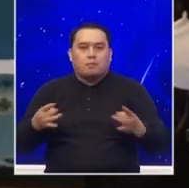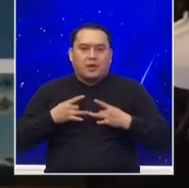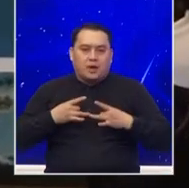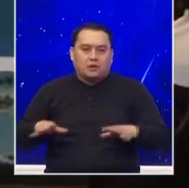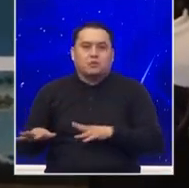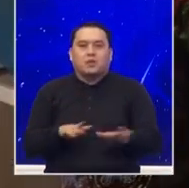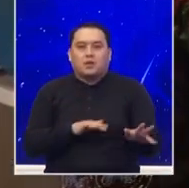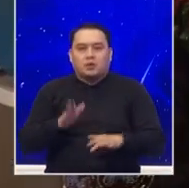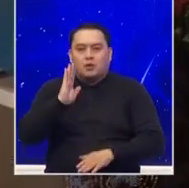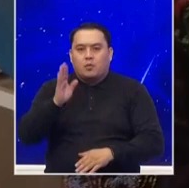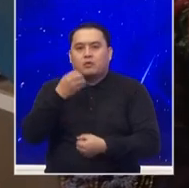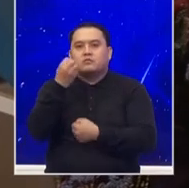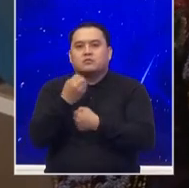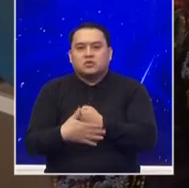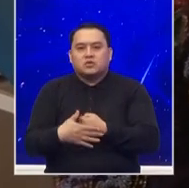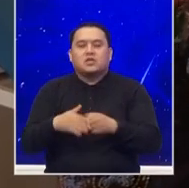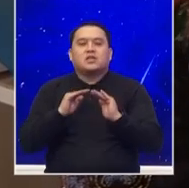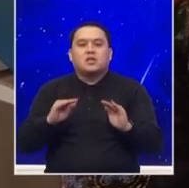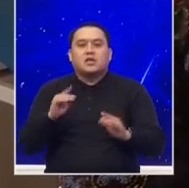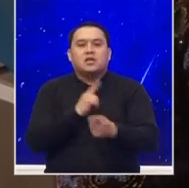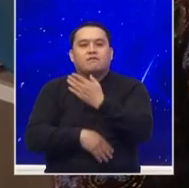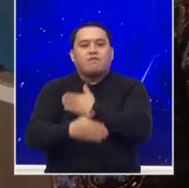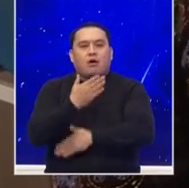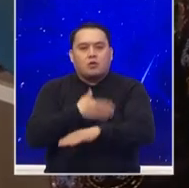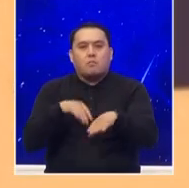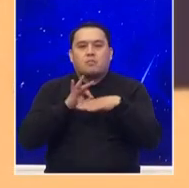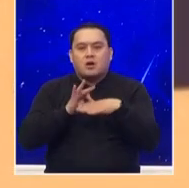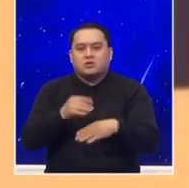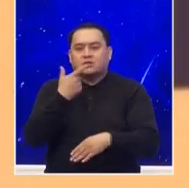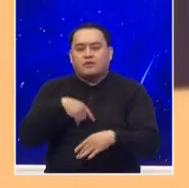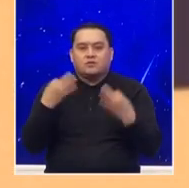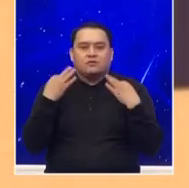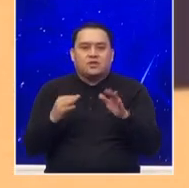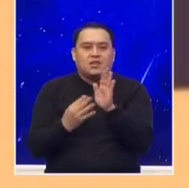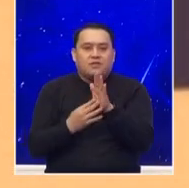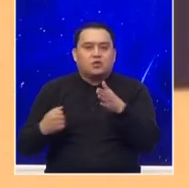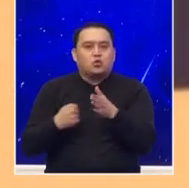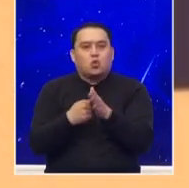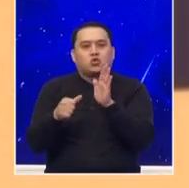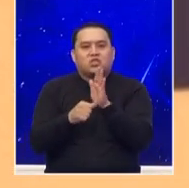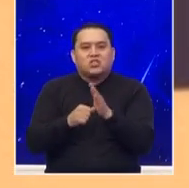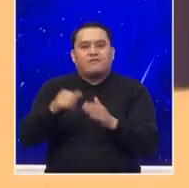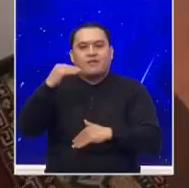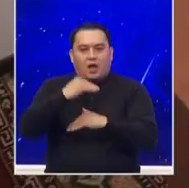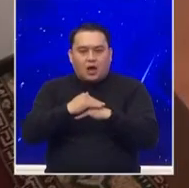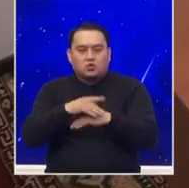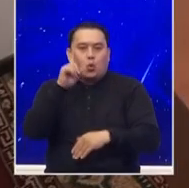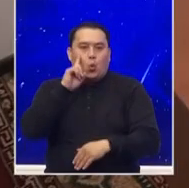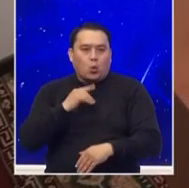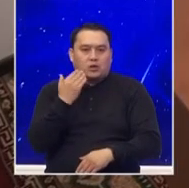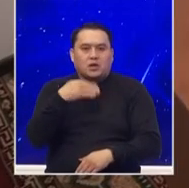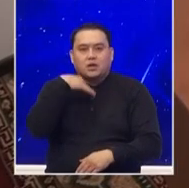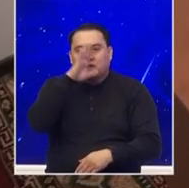праздничные мероприятия. В центре дети с особыми потребностями будут проводить свой досуг с 9 утра до 6 вечера. Это будет удобно и